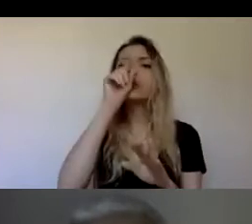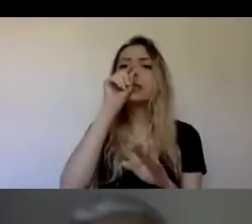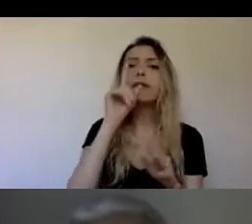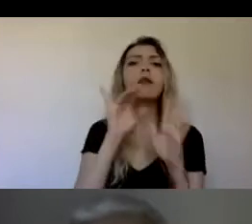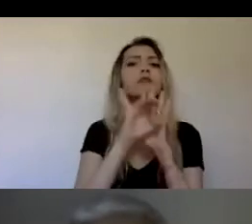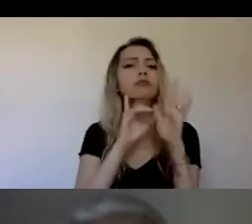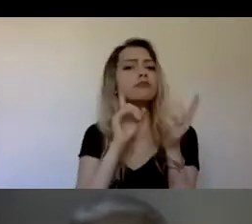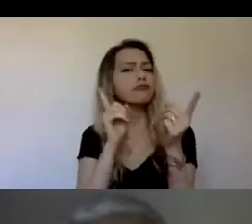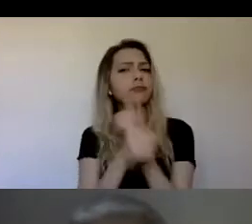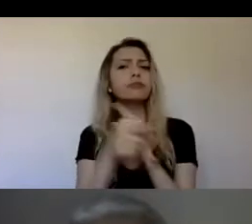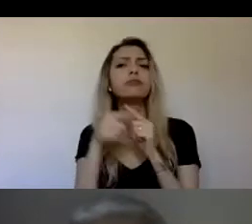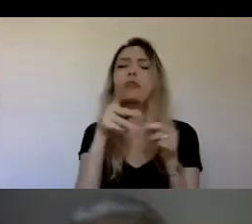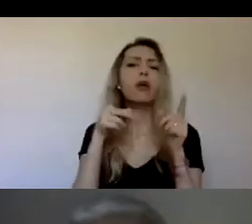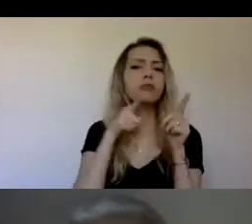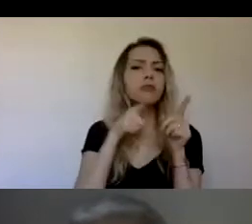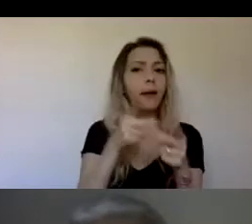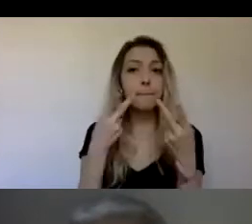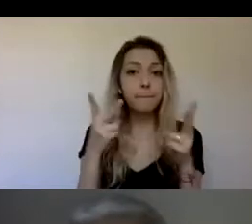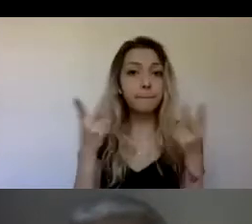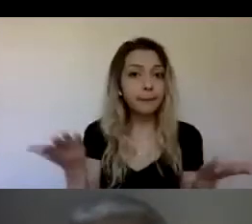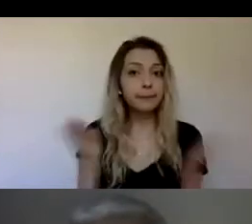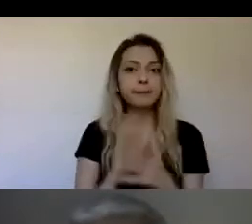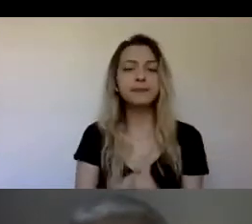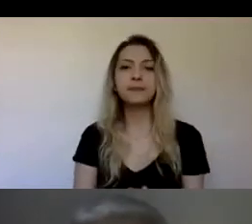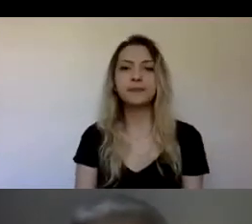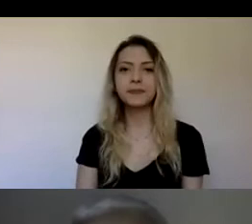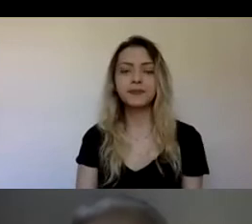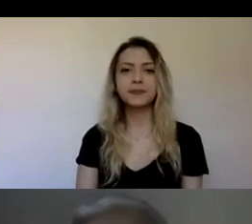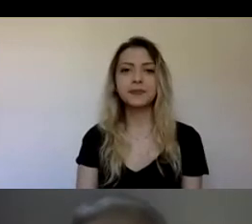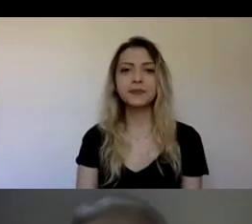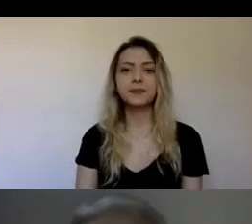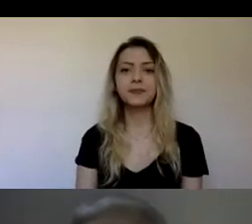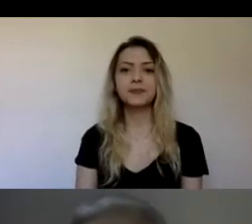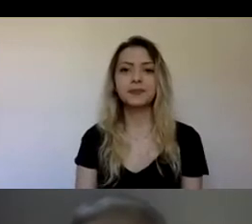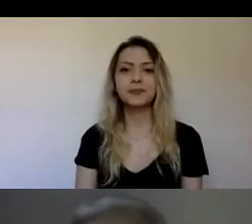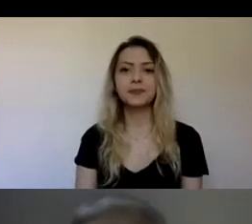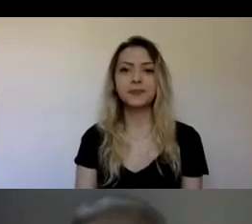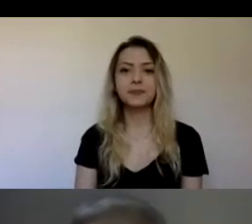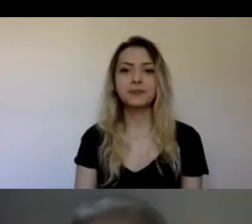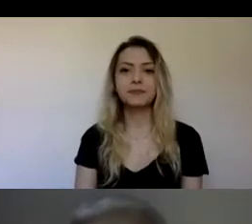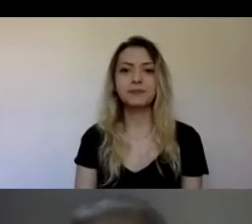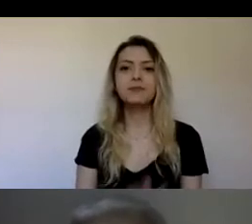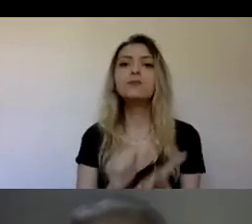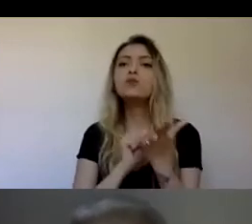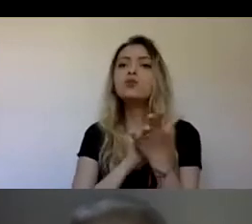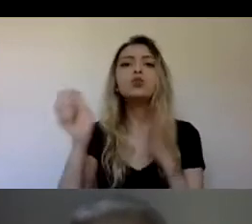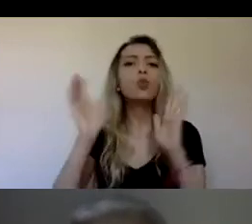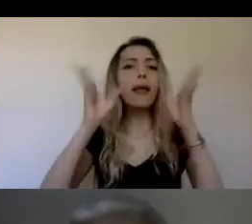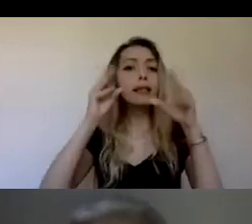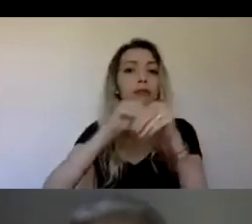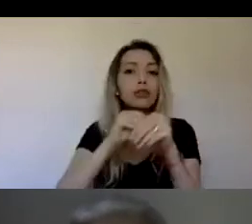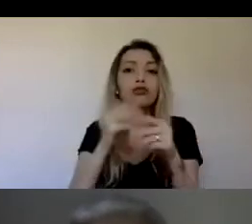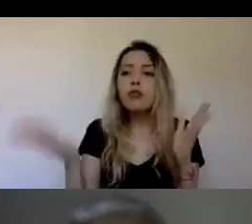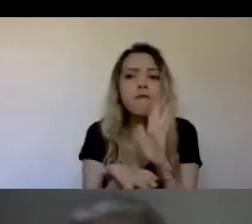YouTube'dan, Twitter'dan, Instagram'dan, Facebook'tan bizlere ulaşabilirsiniz ve tüm etkinliklerimizle ilgili daha fazla bilgi